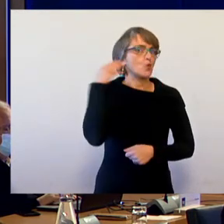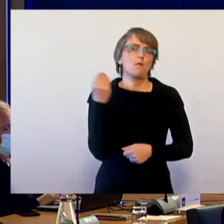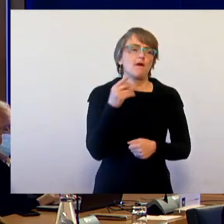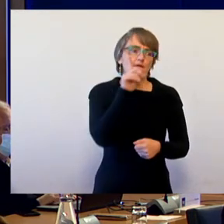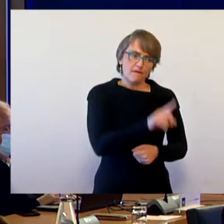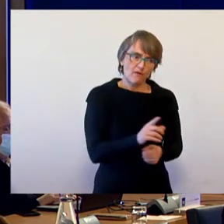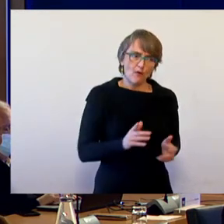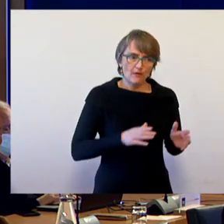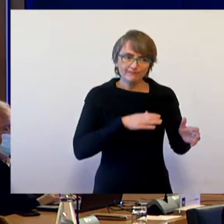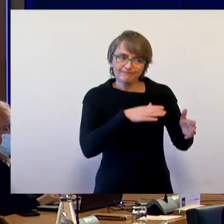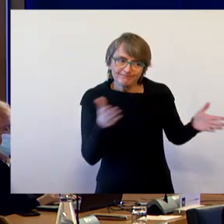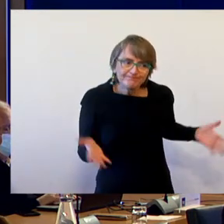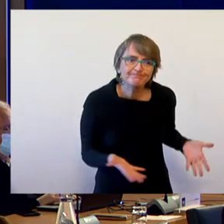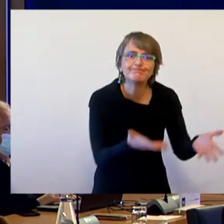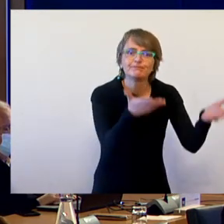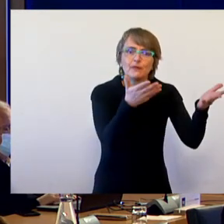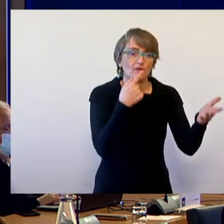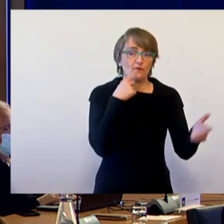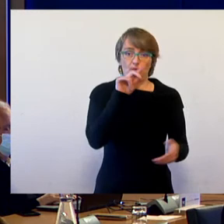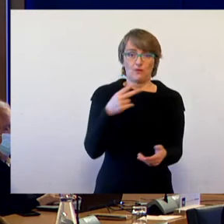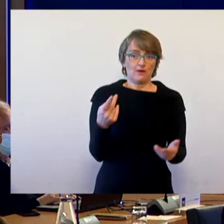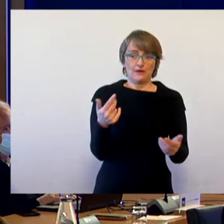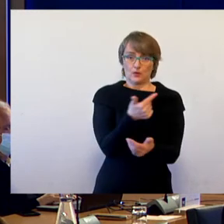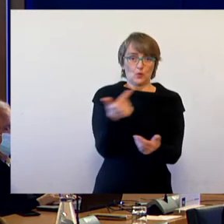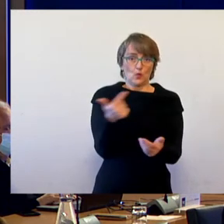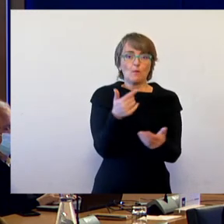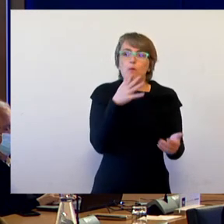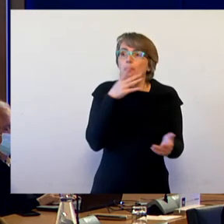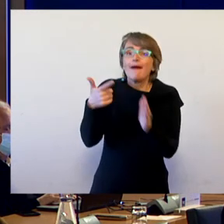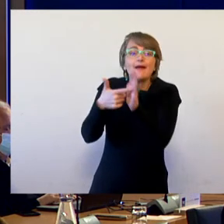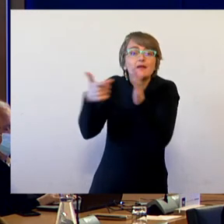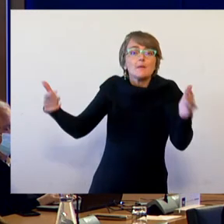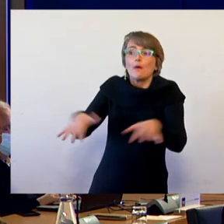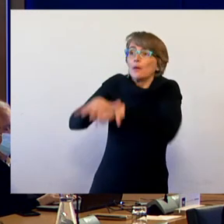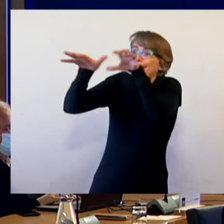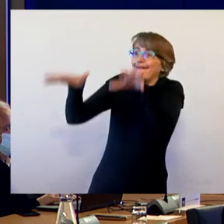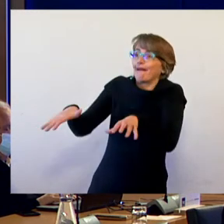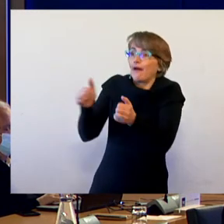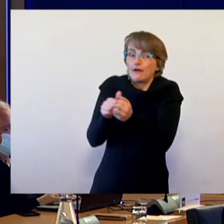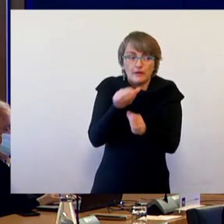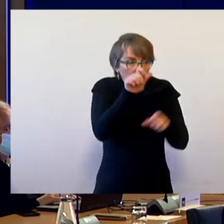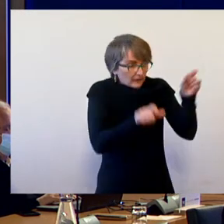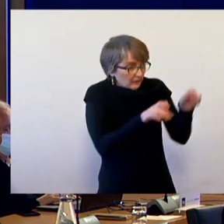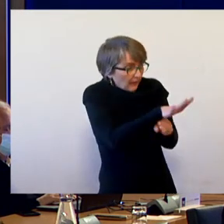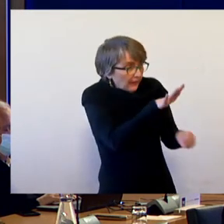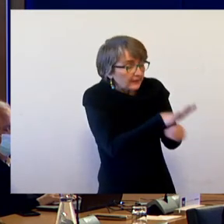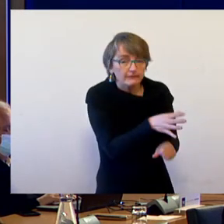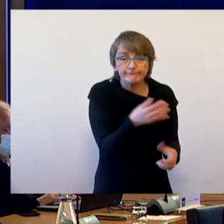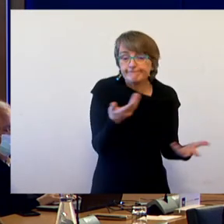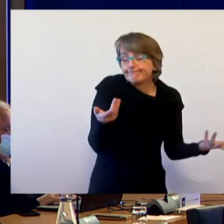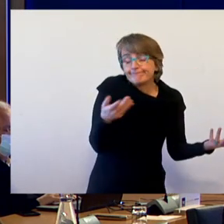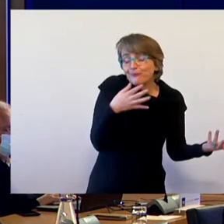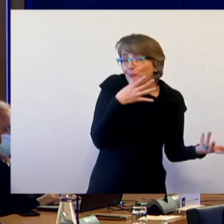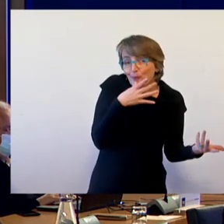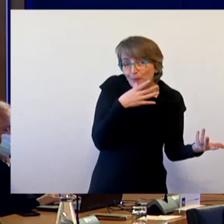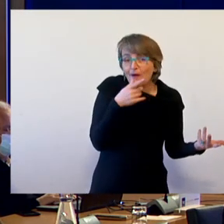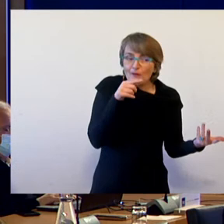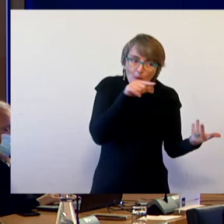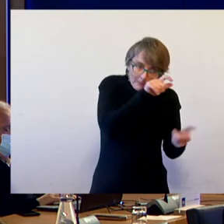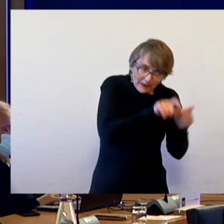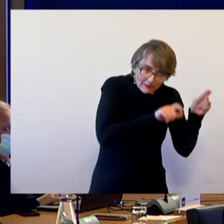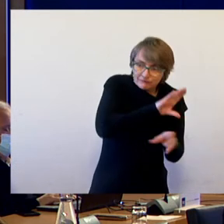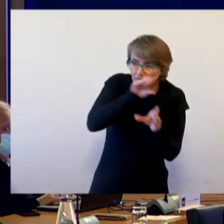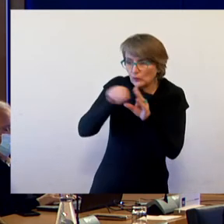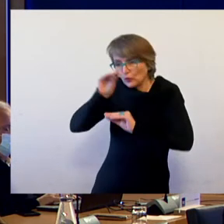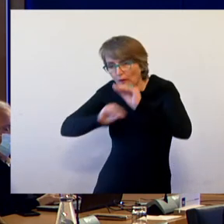faire. Et d'ailleurs, il faut faire les deux. On ne peut pas avoir des équipements si on choisit d'en faire plus. Et il faut des agents pour en prendre soin, pour les faire vivre.